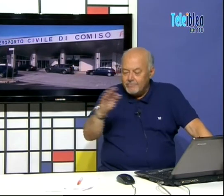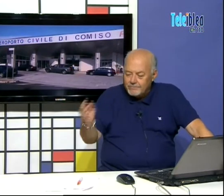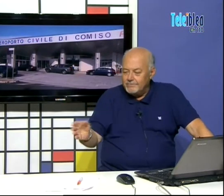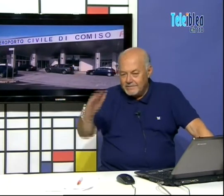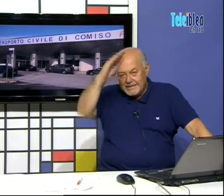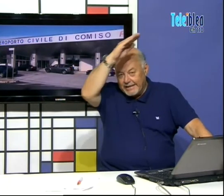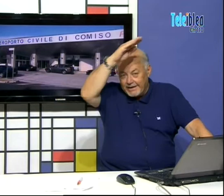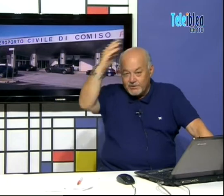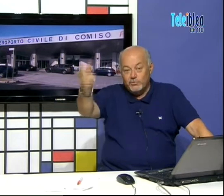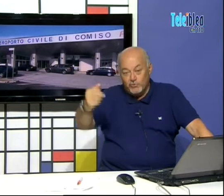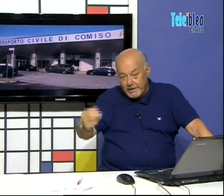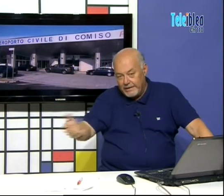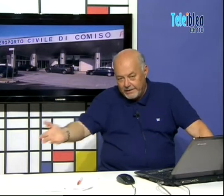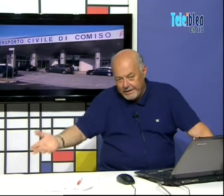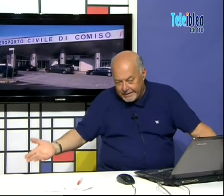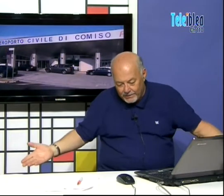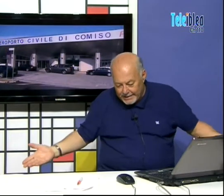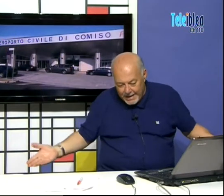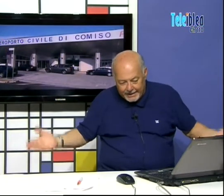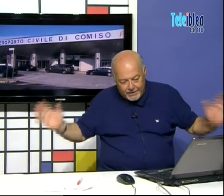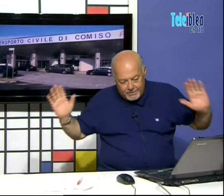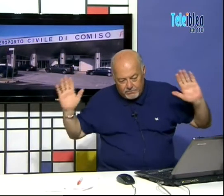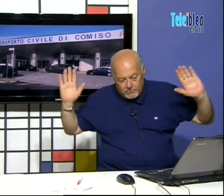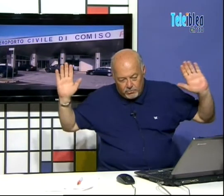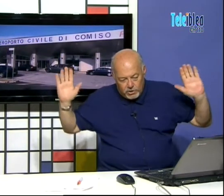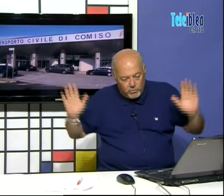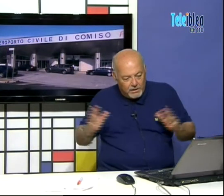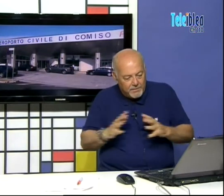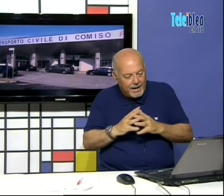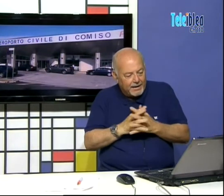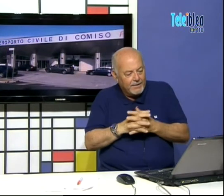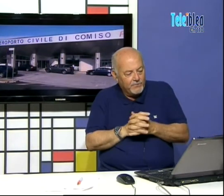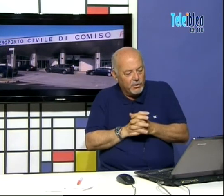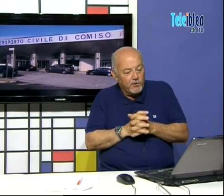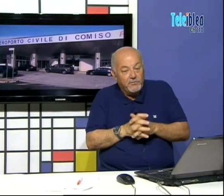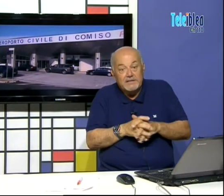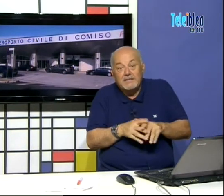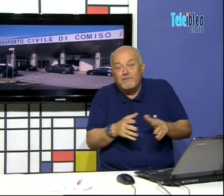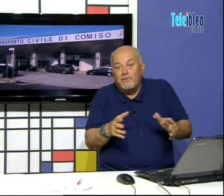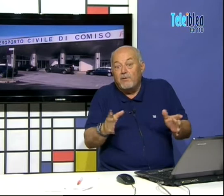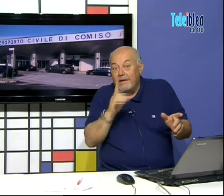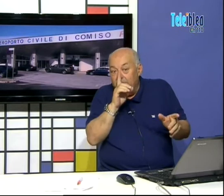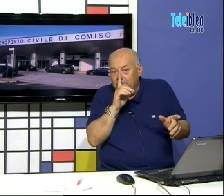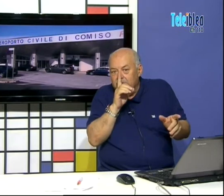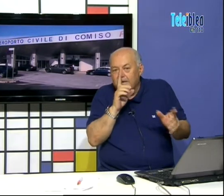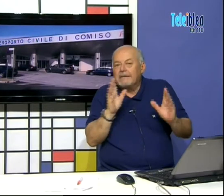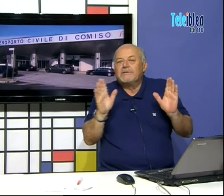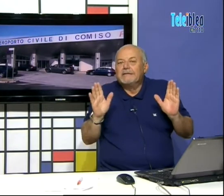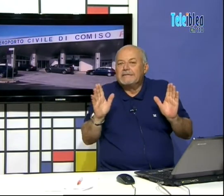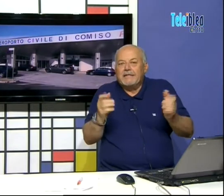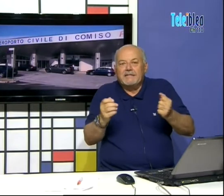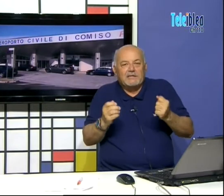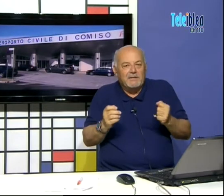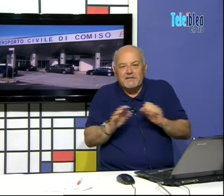è stare lassù e anche guadagnare. Non c'è nulla di male, non è offensivo, però meglio in questo